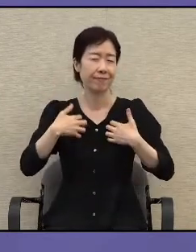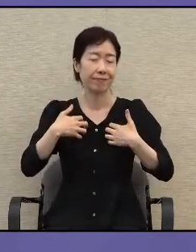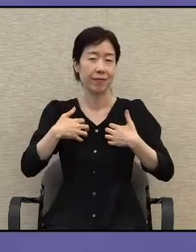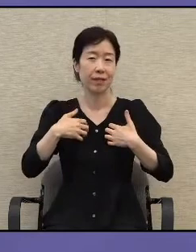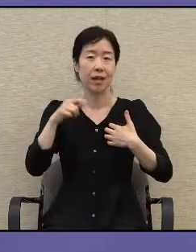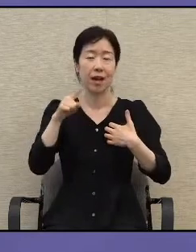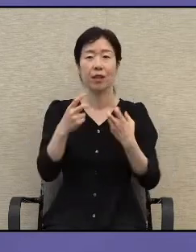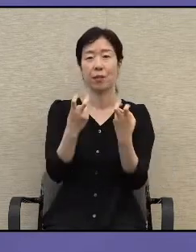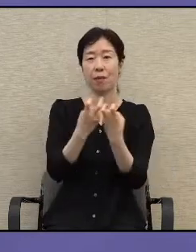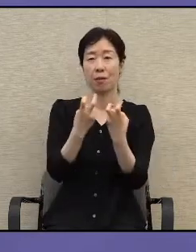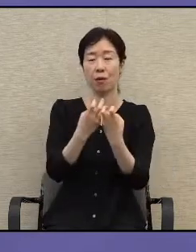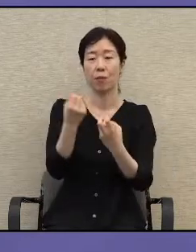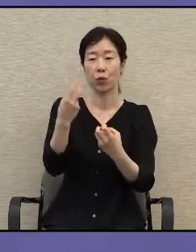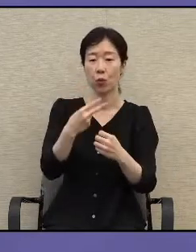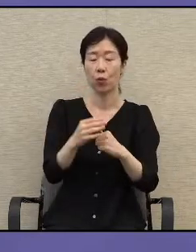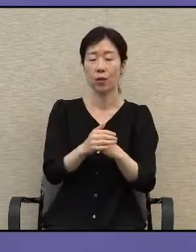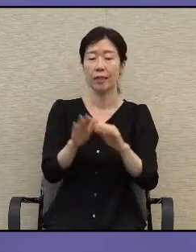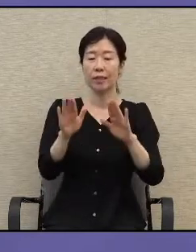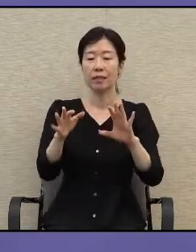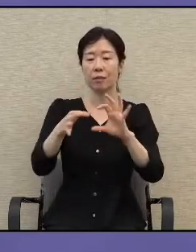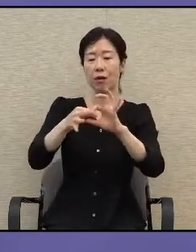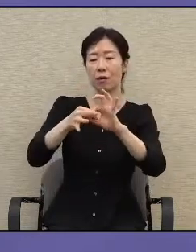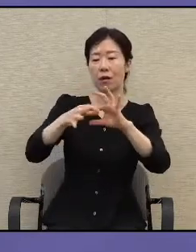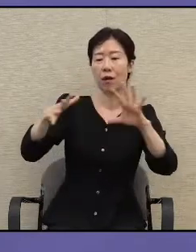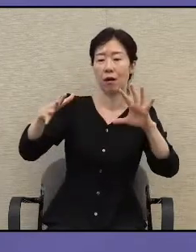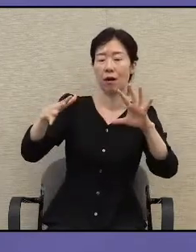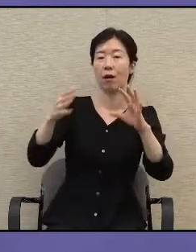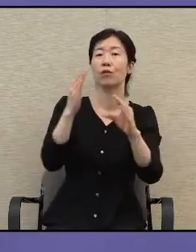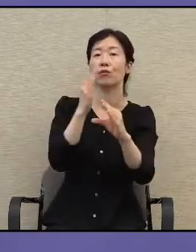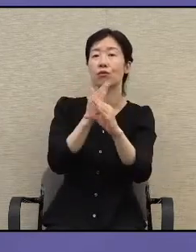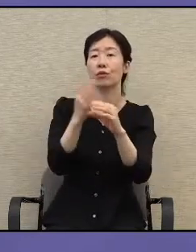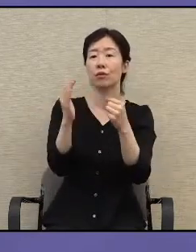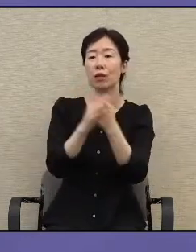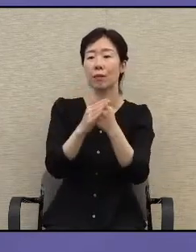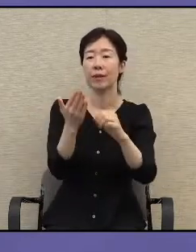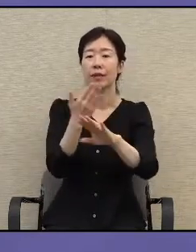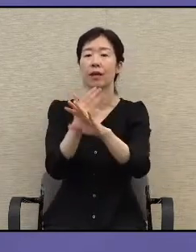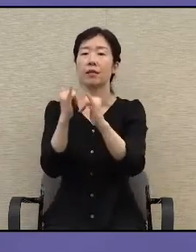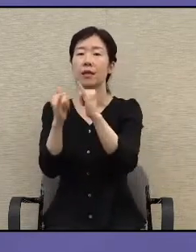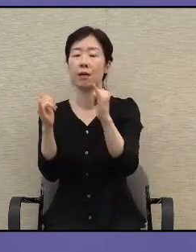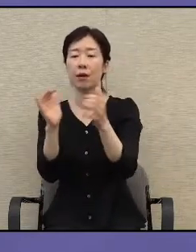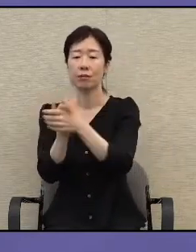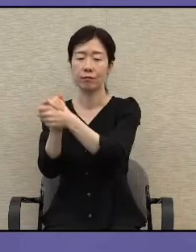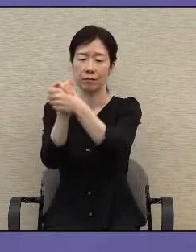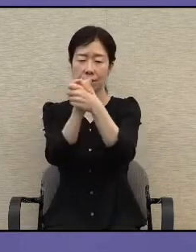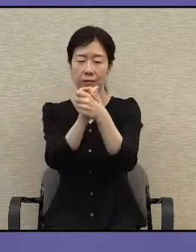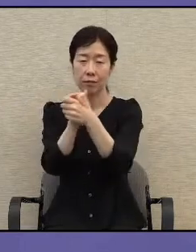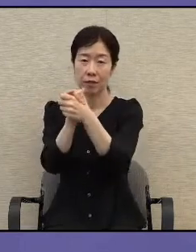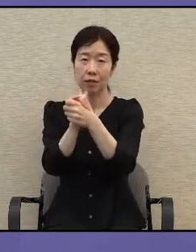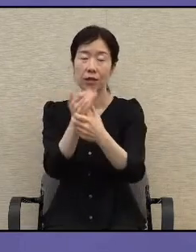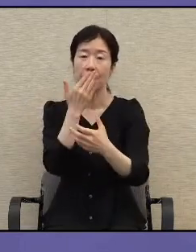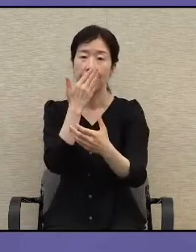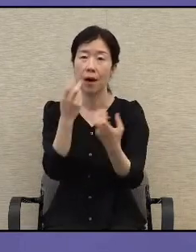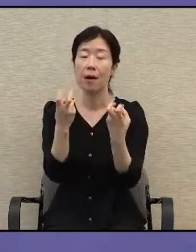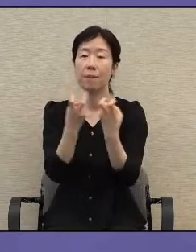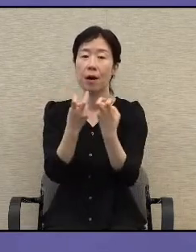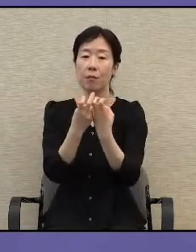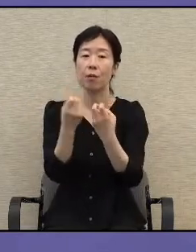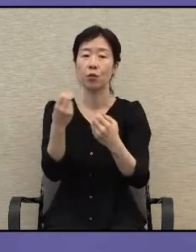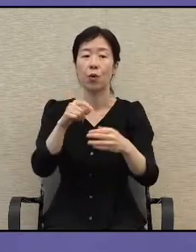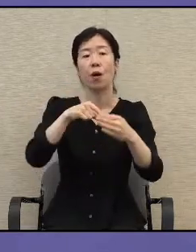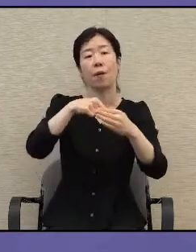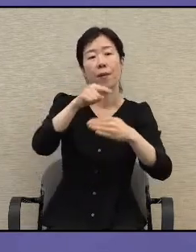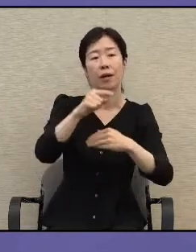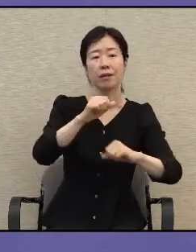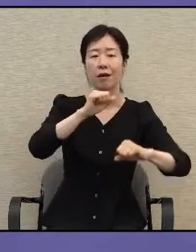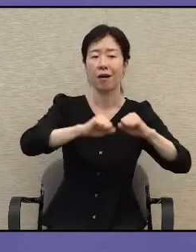하지만 연결감을 느낄 수 있는 여러 가지 안전한 방법들, 그리고 안전한 야외 활동에 대한 이런 안내가 좀 더